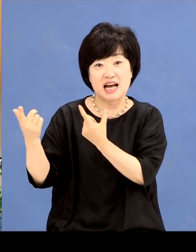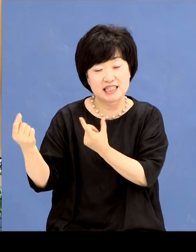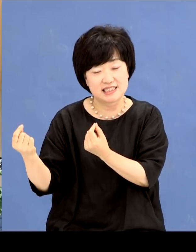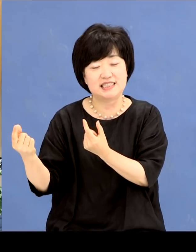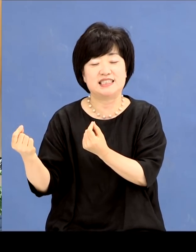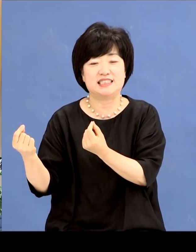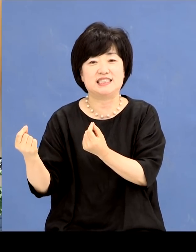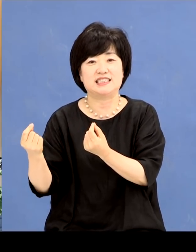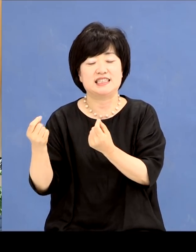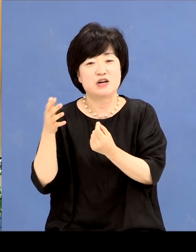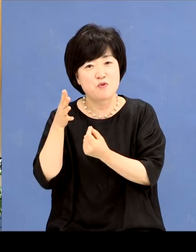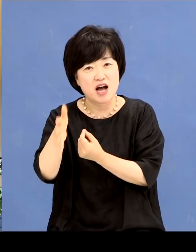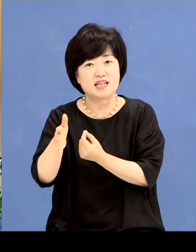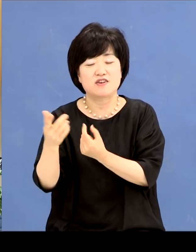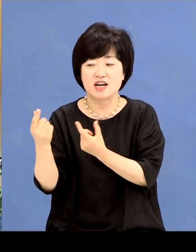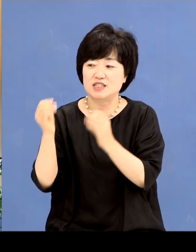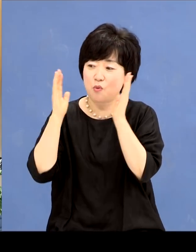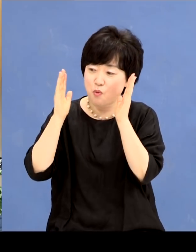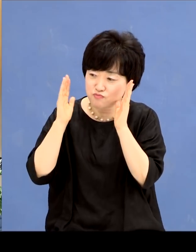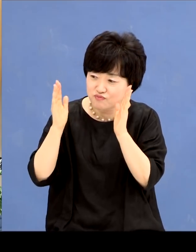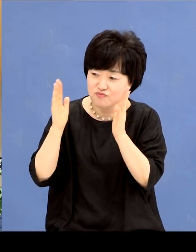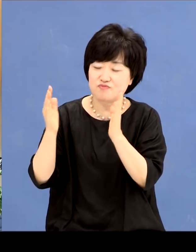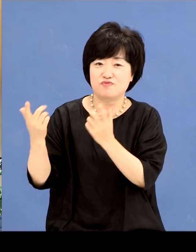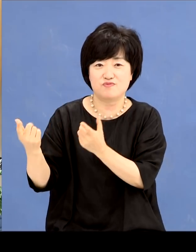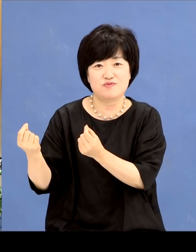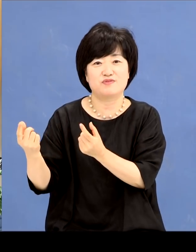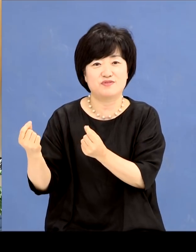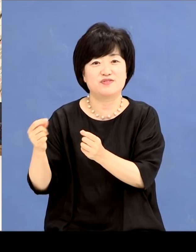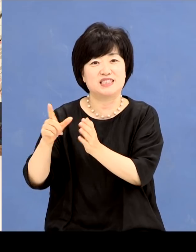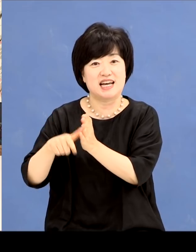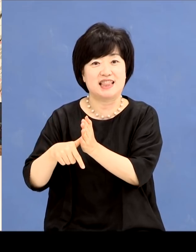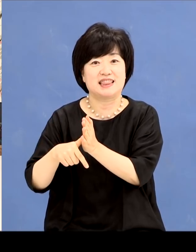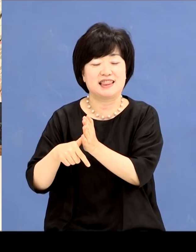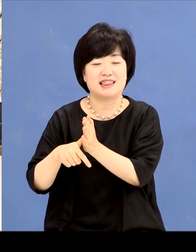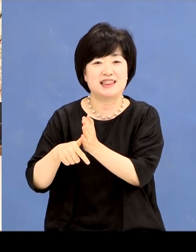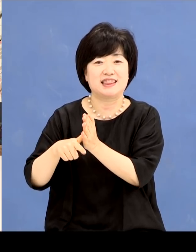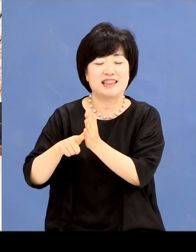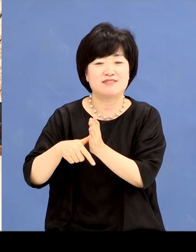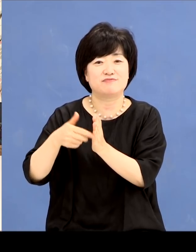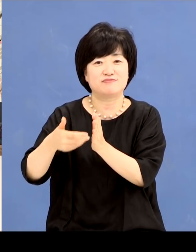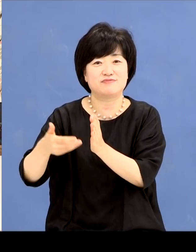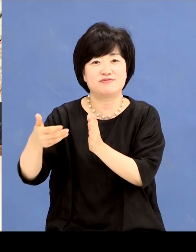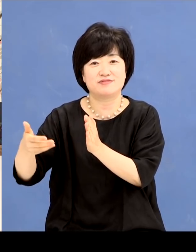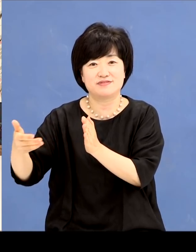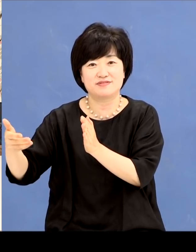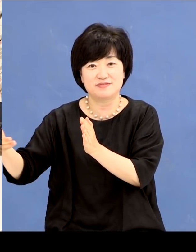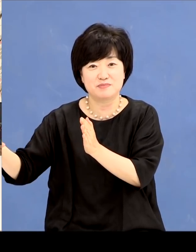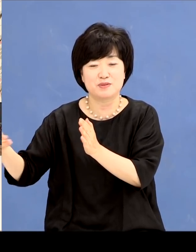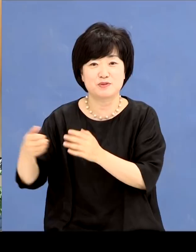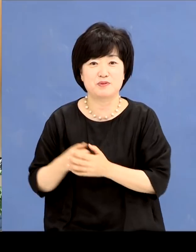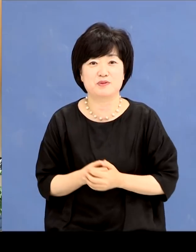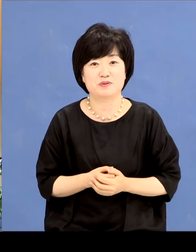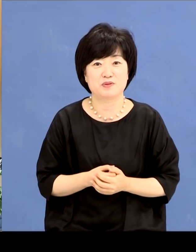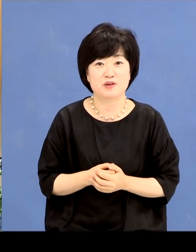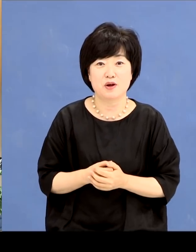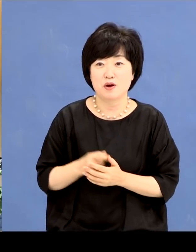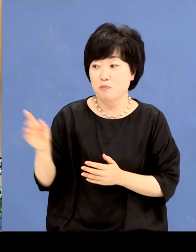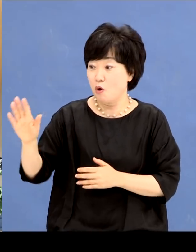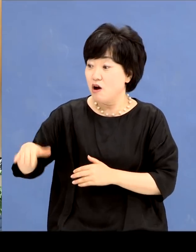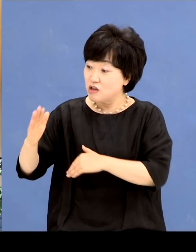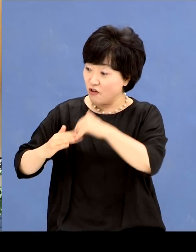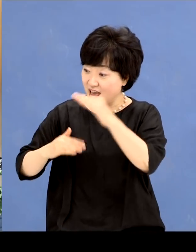학교에 기도회도 만들고 네. 둘이 이렇게 같이 공부하는 시간들이 많아졌어요. 네네. 네. 그러면서 이제 뭐